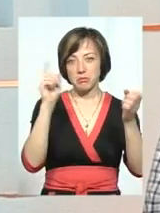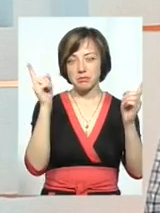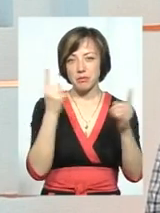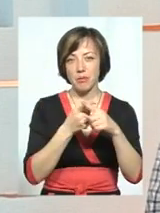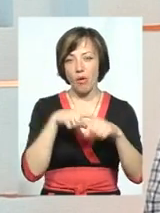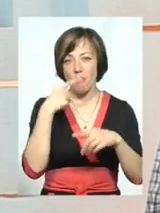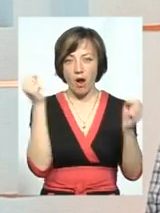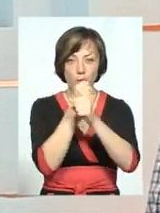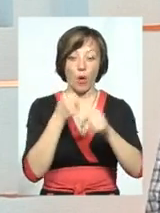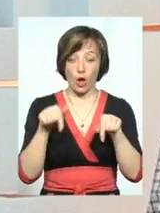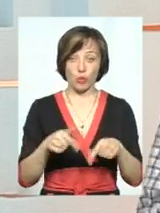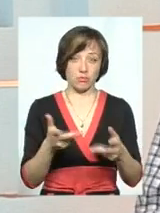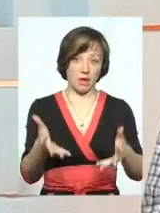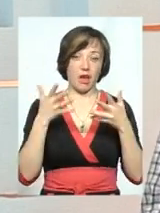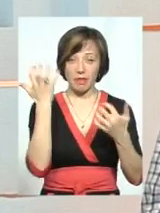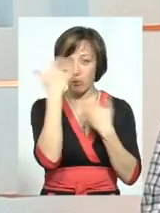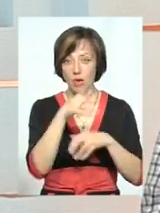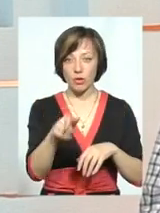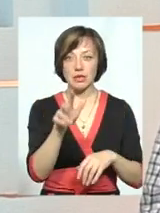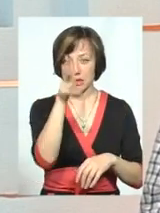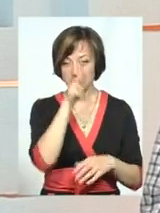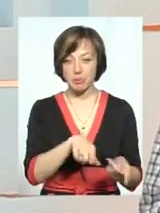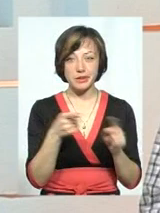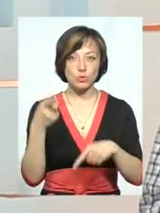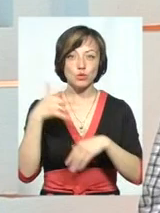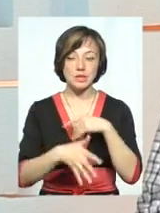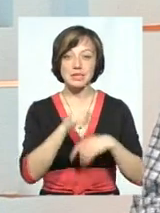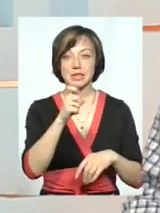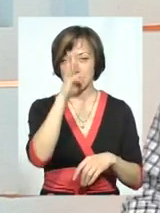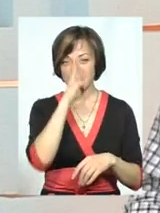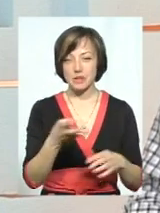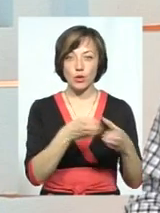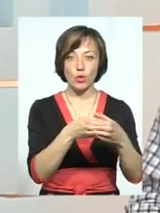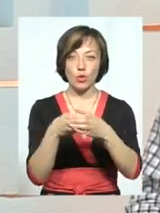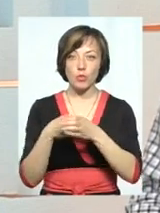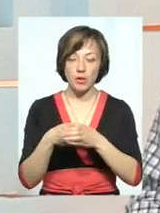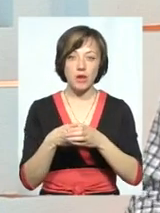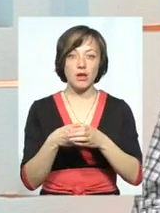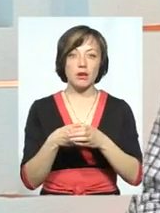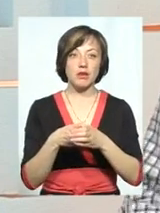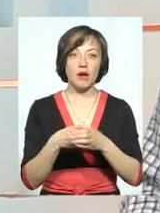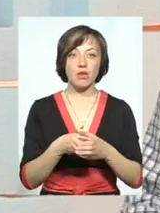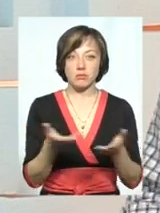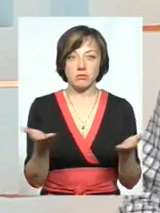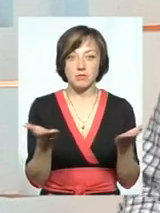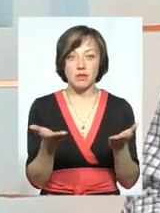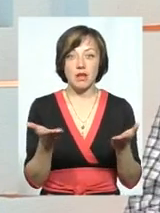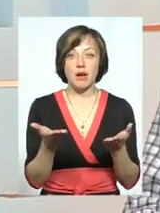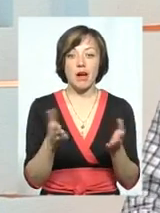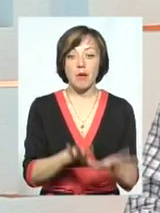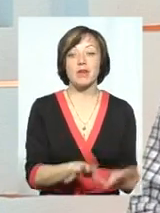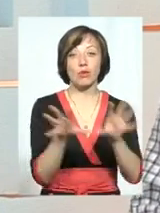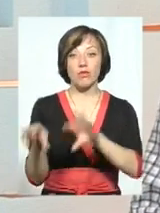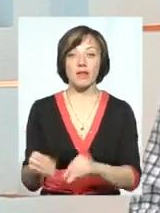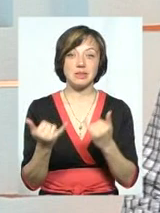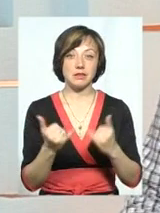і непомітно. І тому, якби сказали, у вас є 3 місяці перейти, зрозуміло, за 3 місяці всі ці групи виникли б в Фейсбуці, і коли ну, вони б мігрували. А